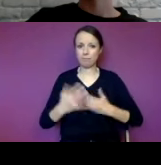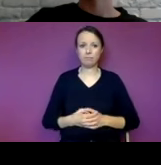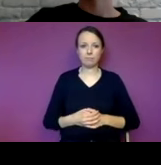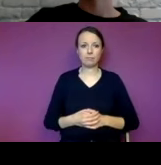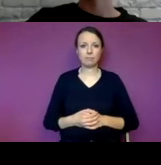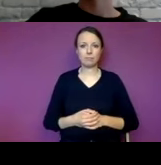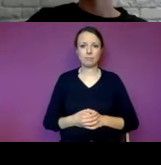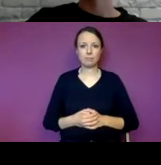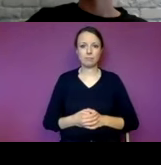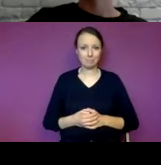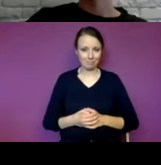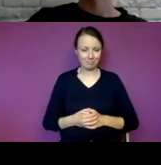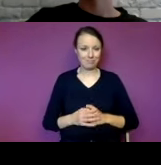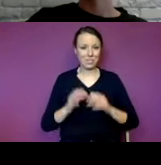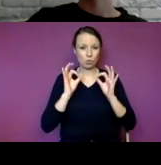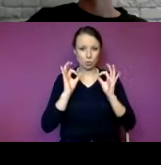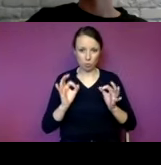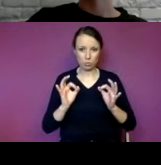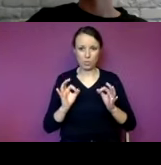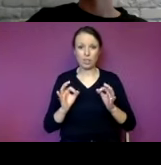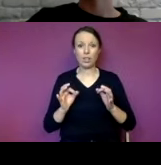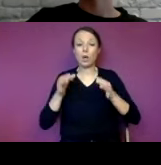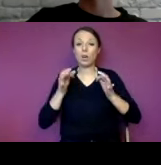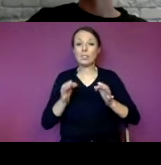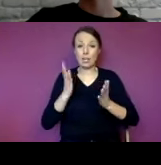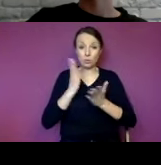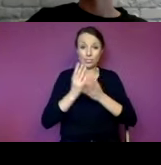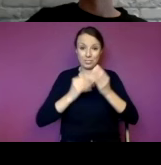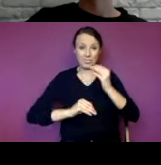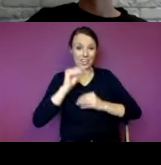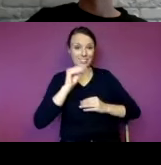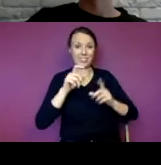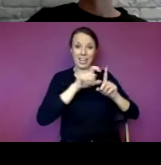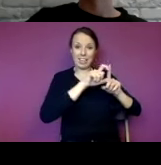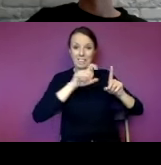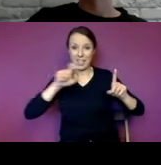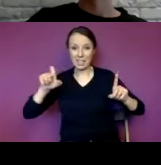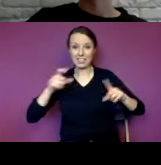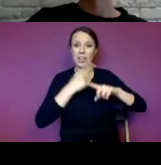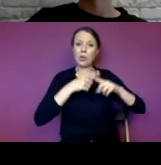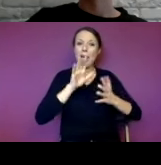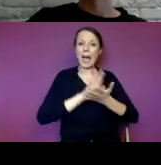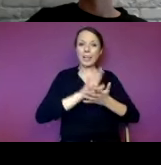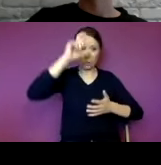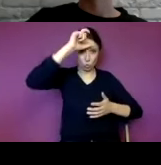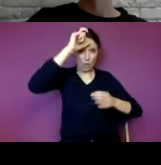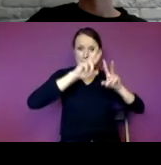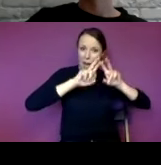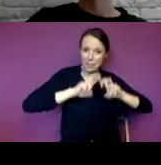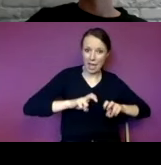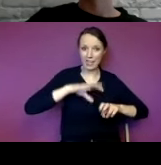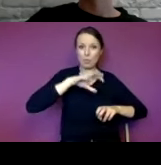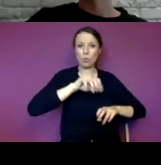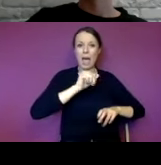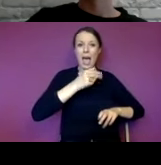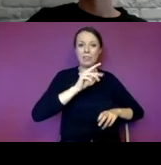Dobrze, to może teraz już mieliśmy taką bardziej antropologiczną definicję wsi, tego jako tego spotkania. Teraz może byśmy